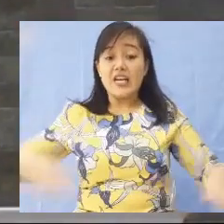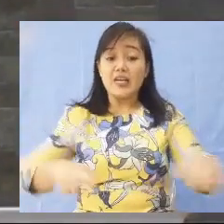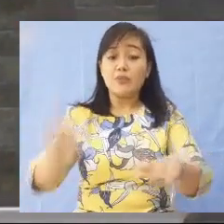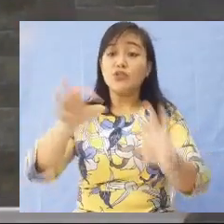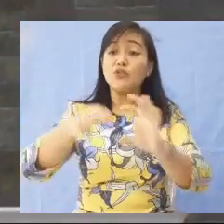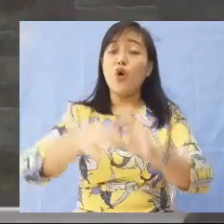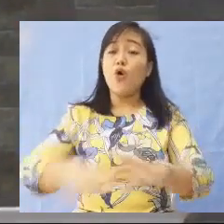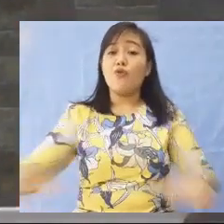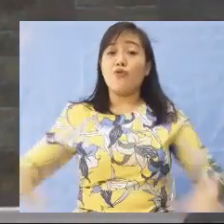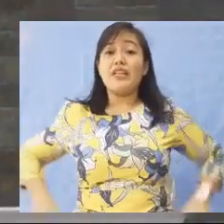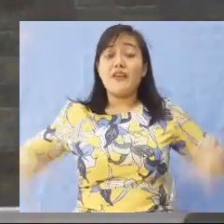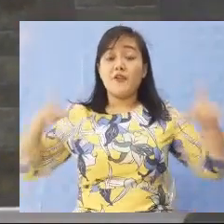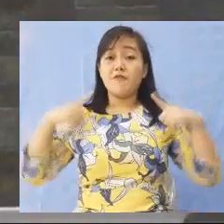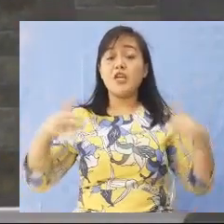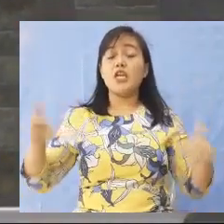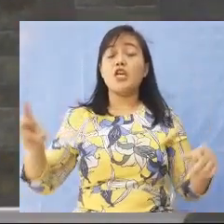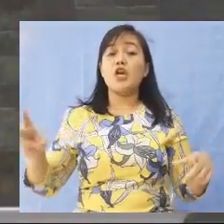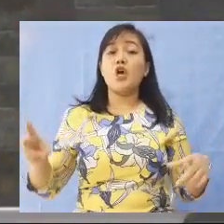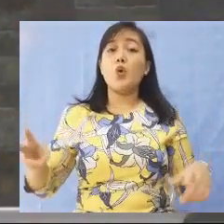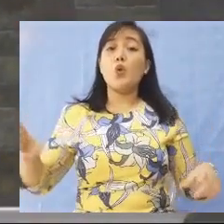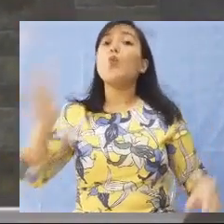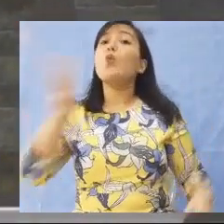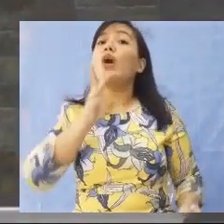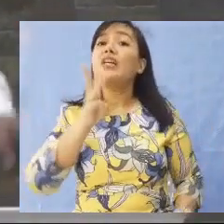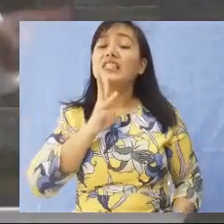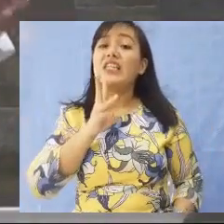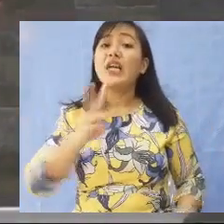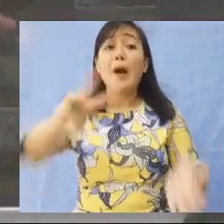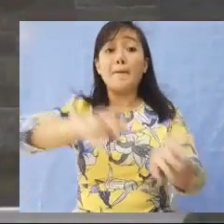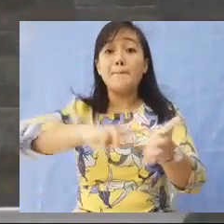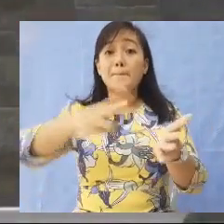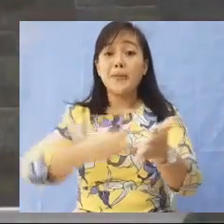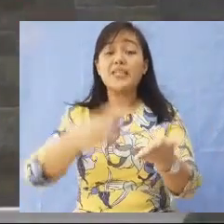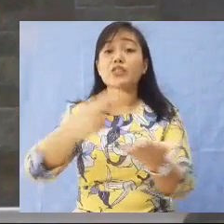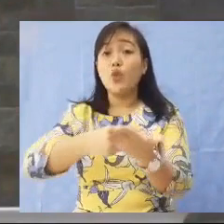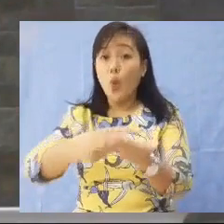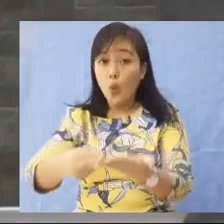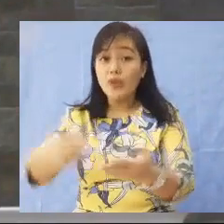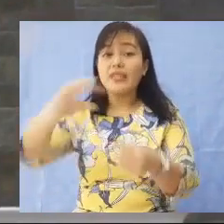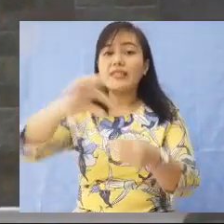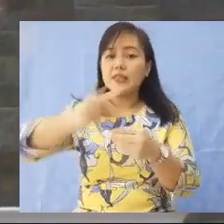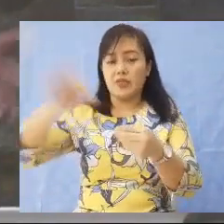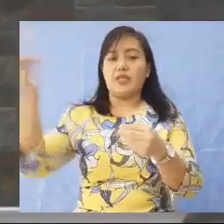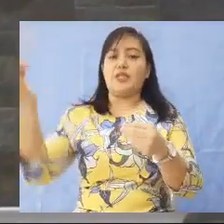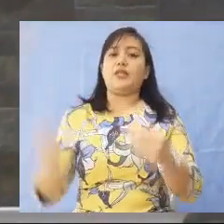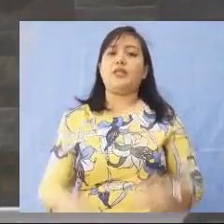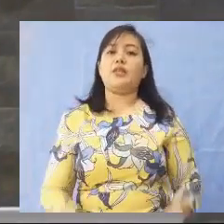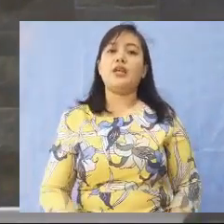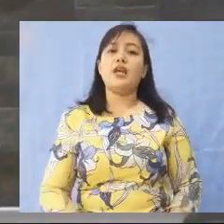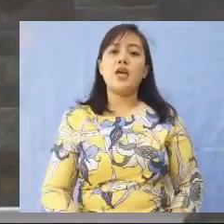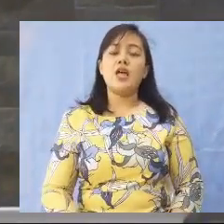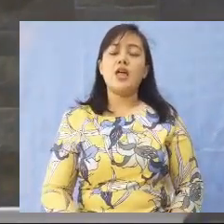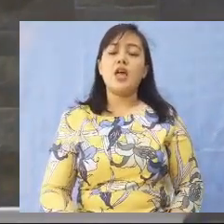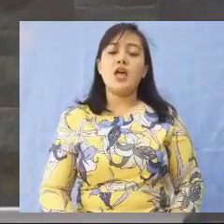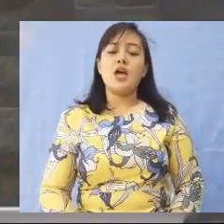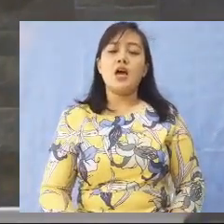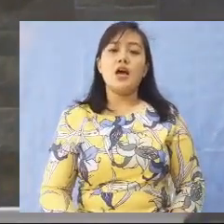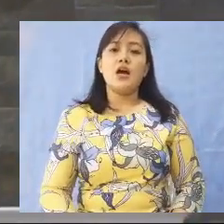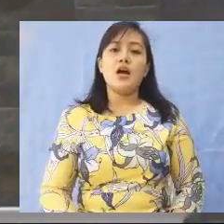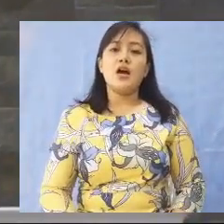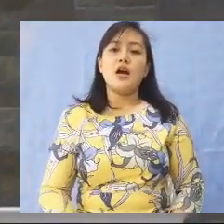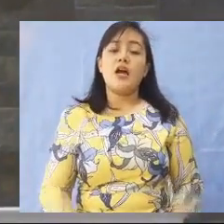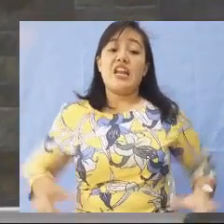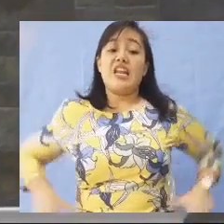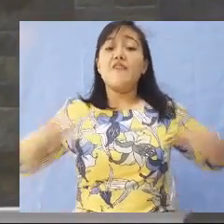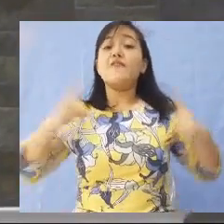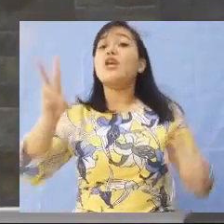na ginamit po ng Bible pagdating po sa banal na Espiritu is water. Now, what is water for? Saan mo ba ginagamit